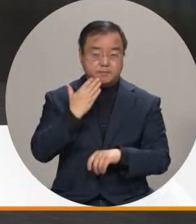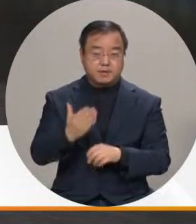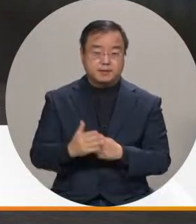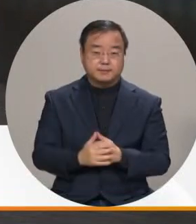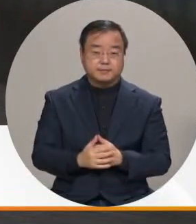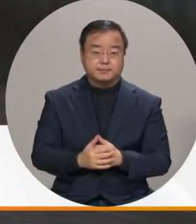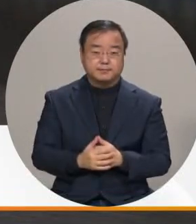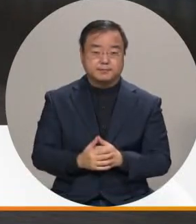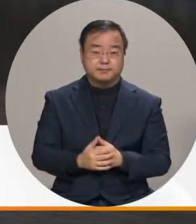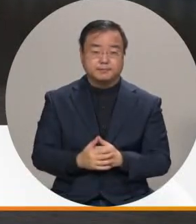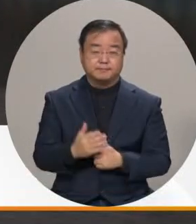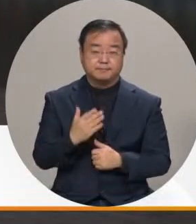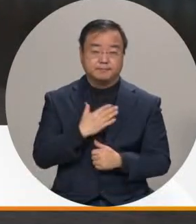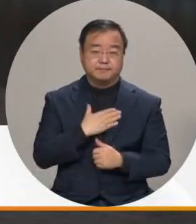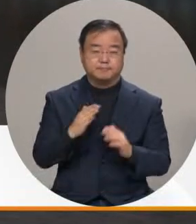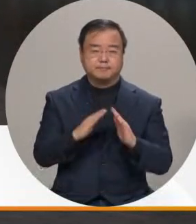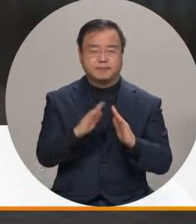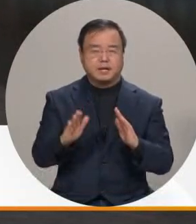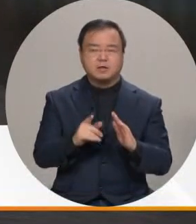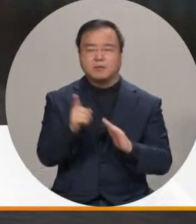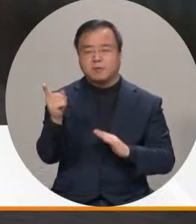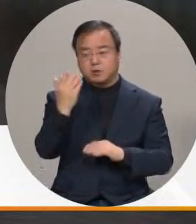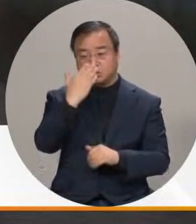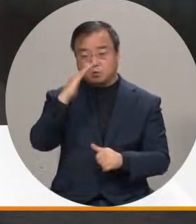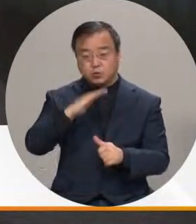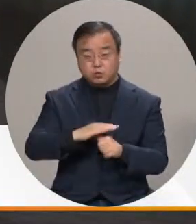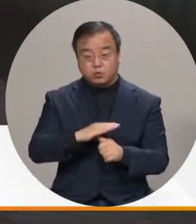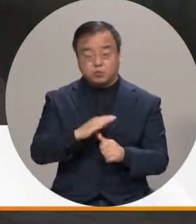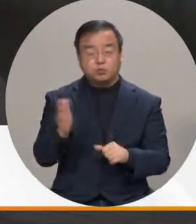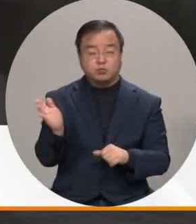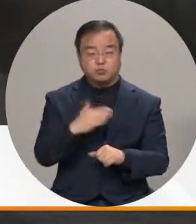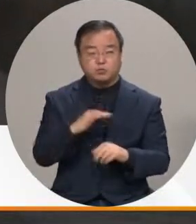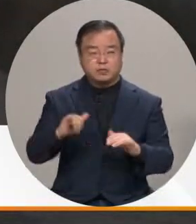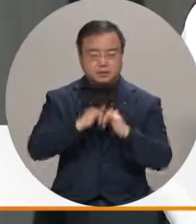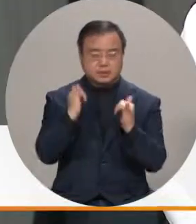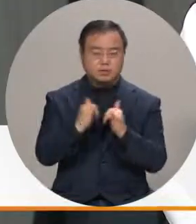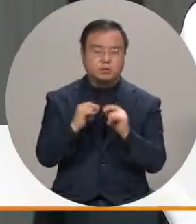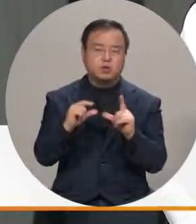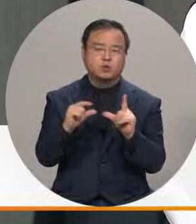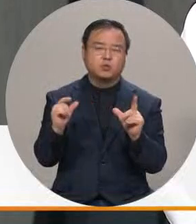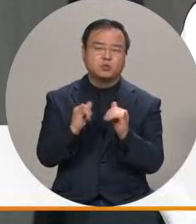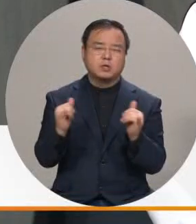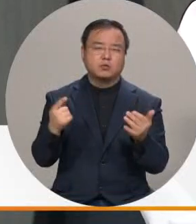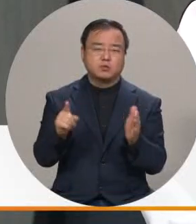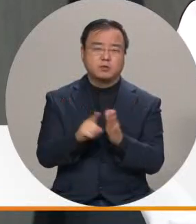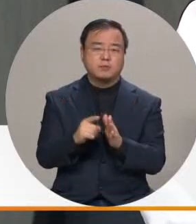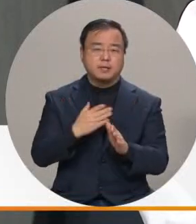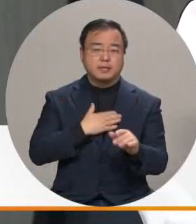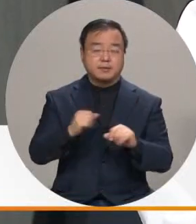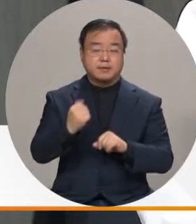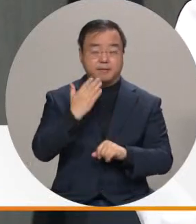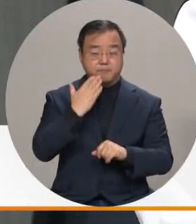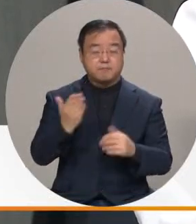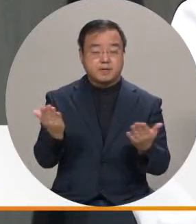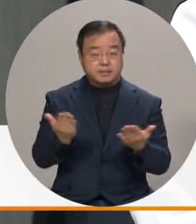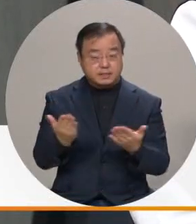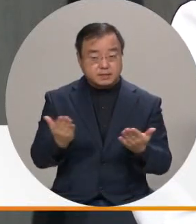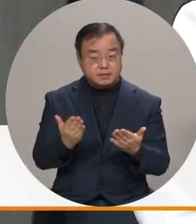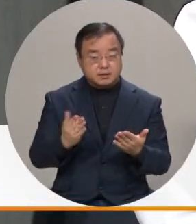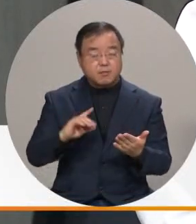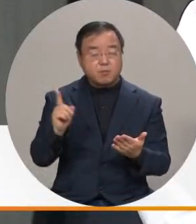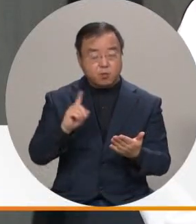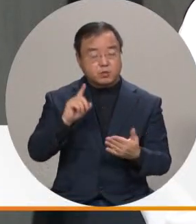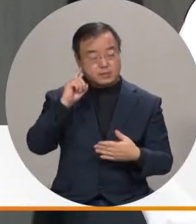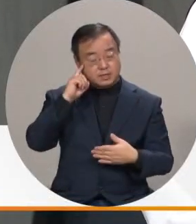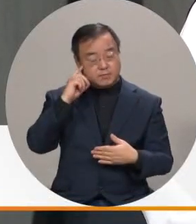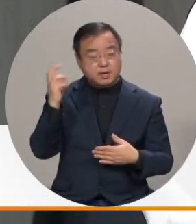같습니다네 저는 가정 청소년을 비롯한 다양한 사회적 소수자를 위해 제가 할 수 있는 을 뭐가 있을지 생각할